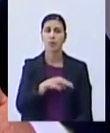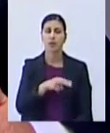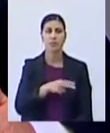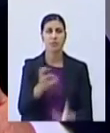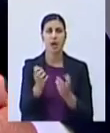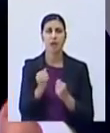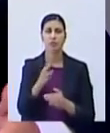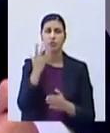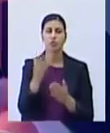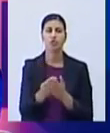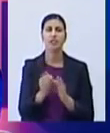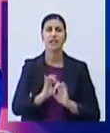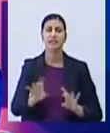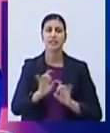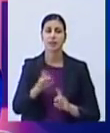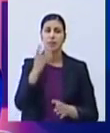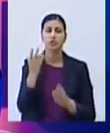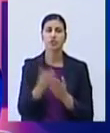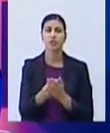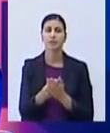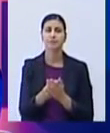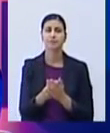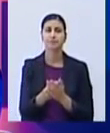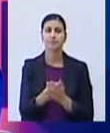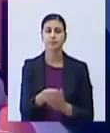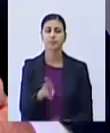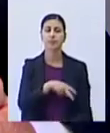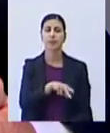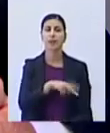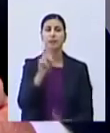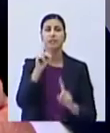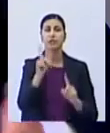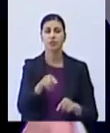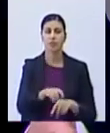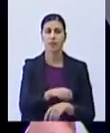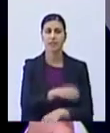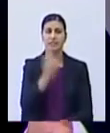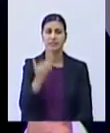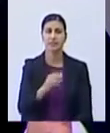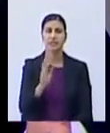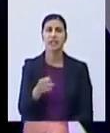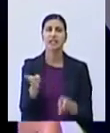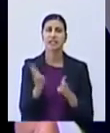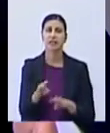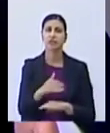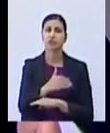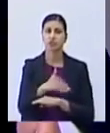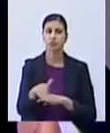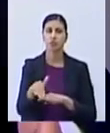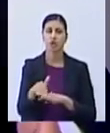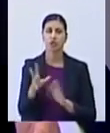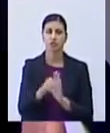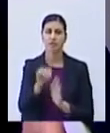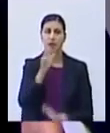მიიღო ეს ჩვენი განცხადებები, ეს ჩვენი პარლამენტის დატოვება პარტიის მიერ და დავრჩით გარეთ